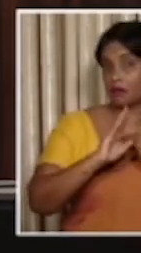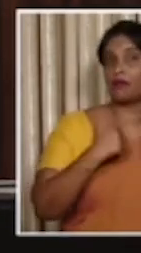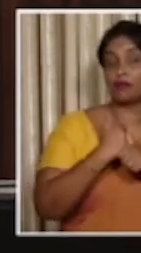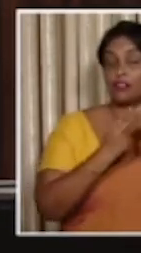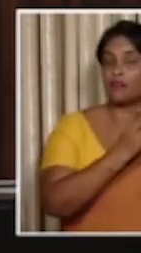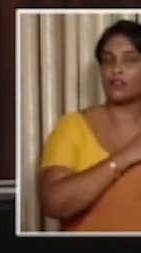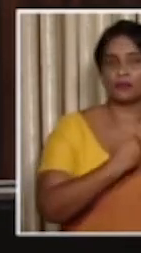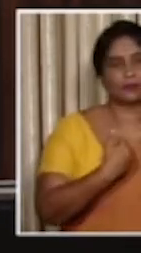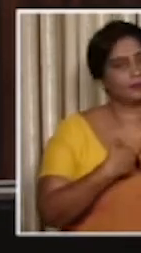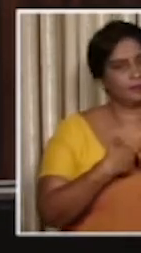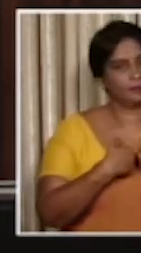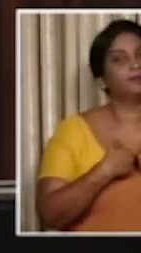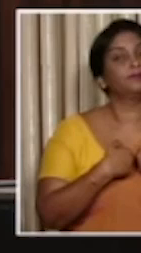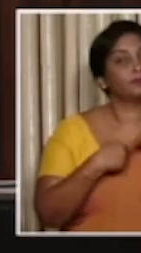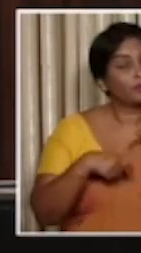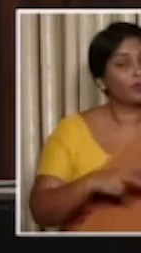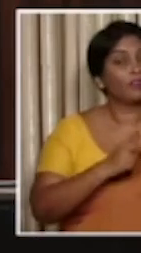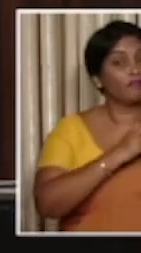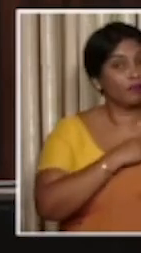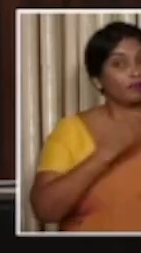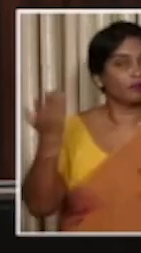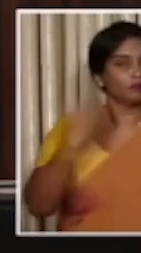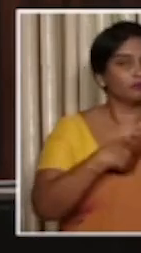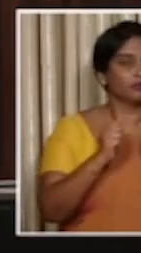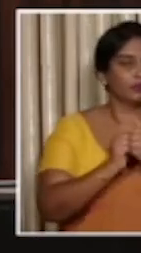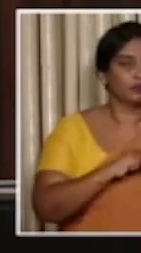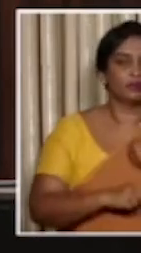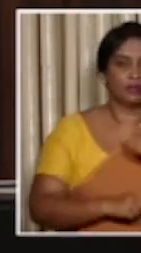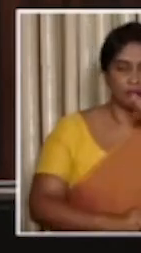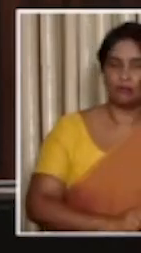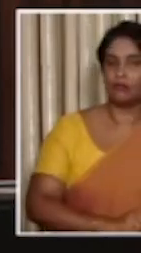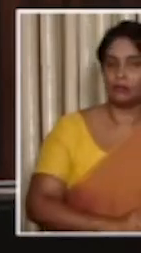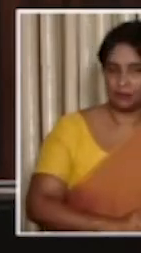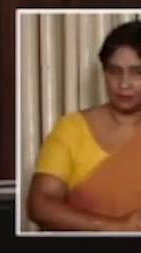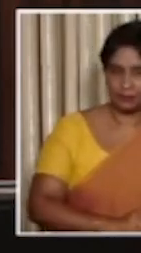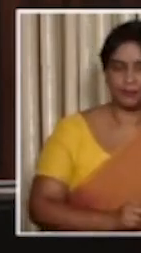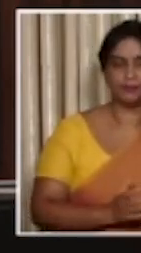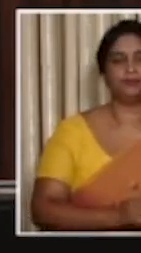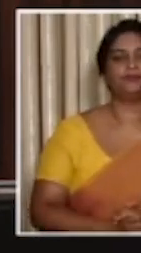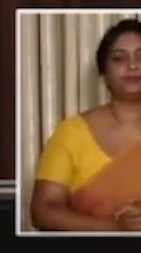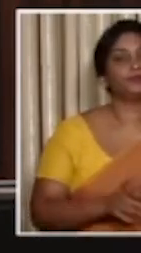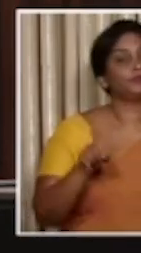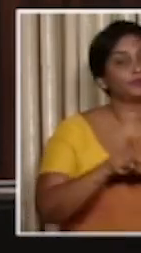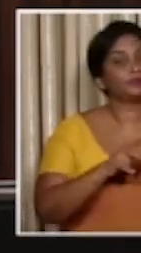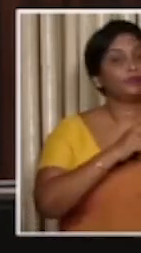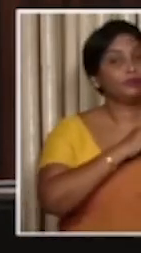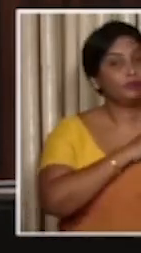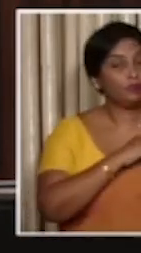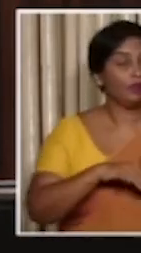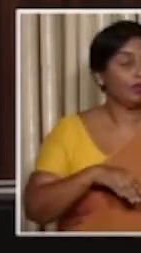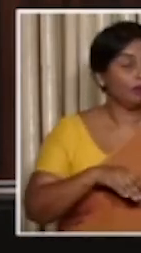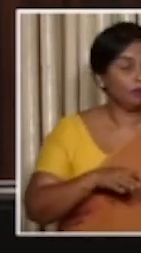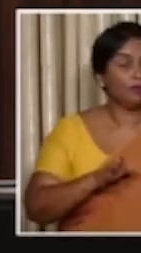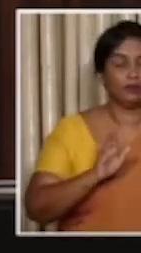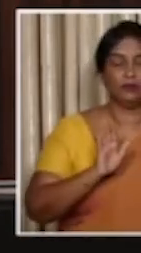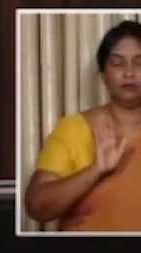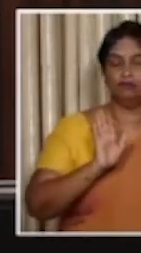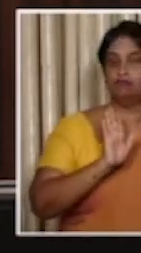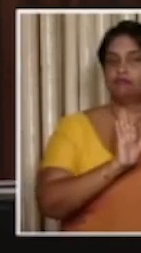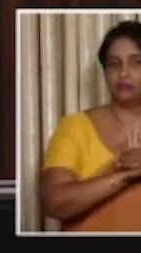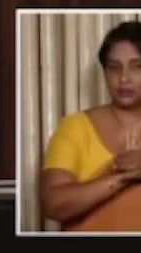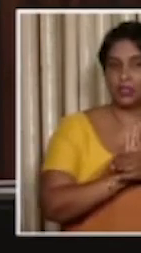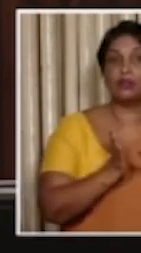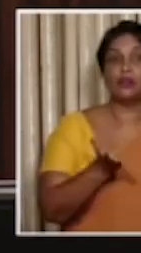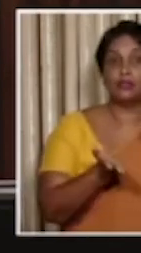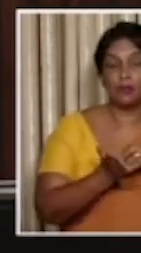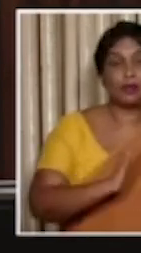අපේ වගකීම. ඒ වගකීම අපි ඉටු කරන බව ඔබට අපි සාතික කරමු. ඒ වගකීමේ ප්‍රධාන පංගුවක් තමයි යළි